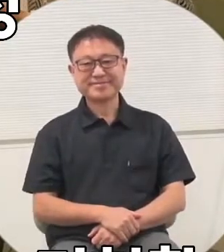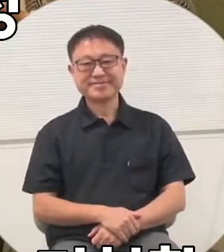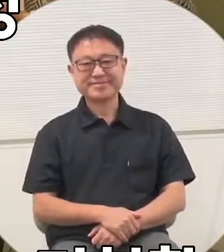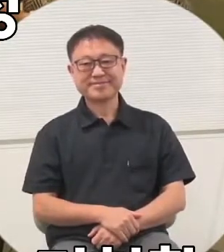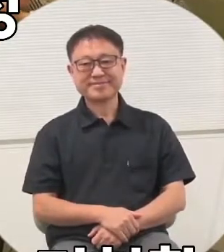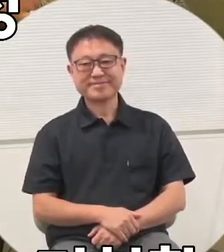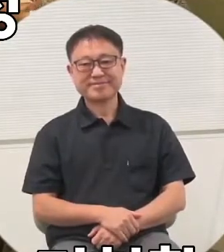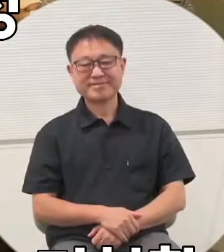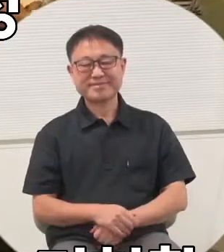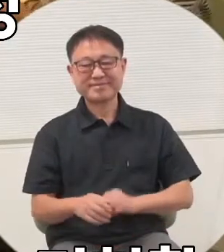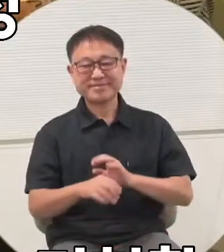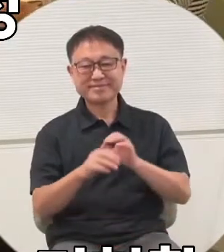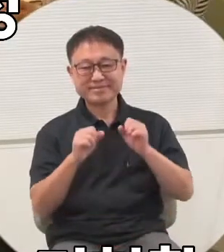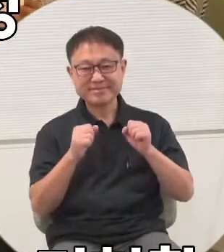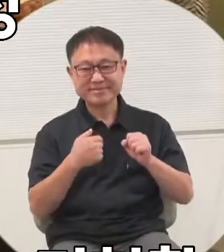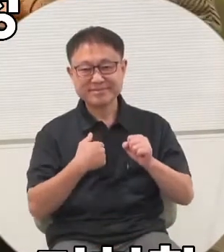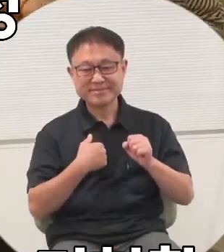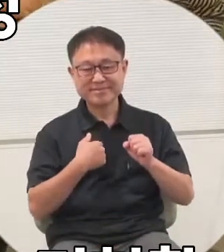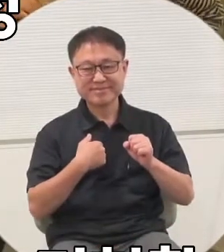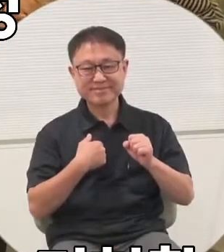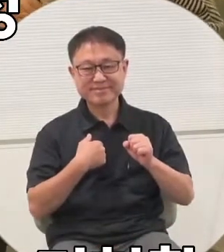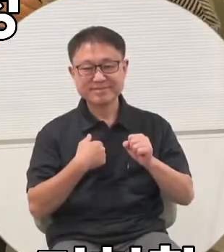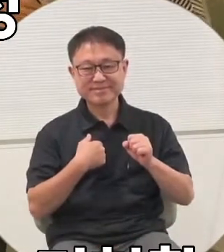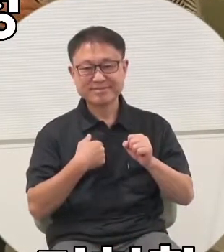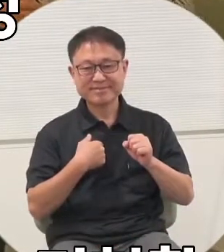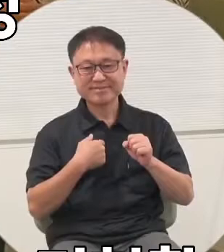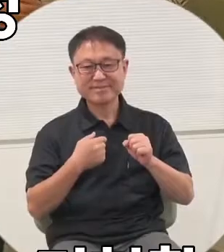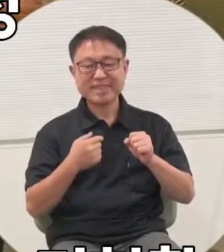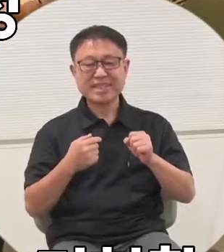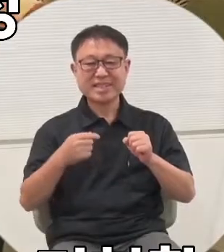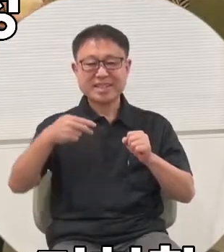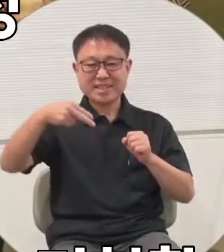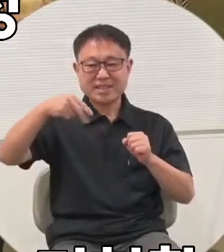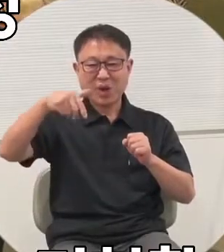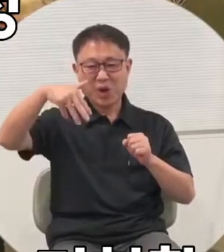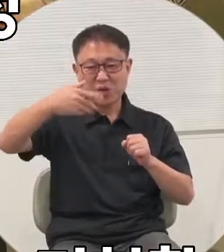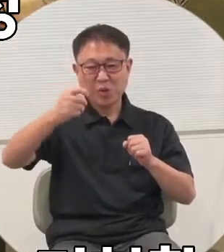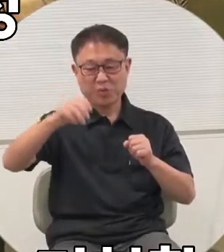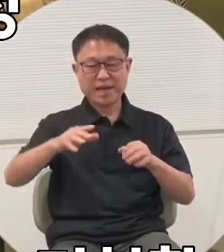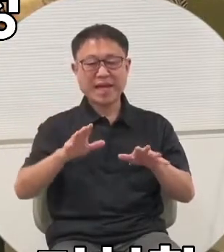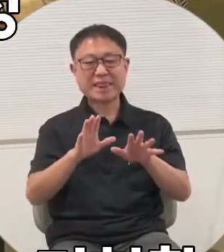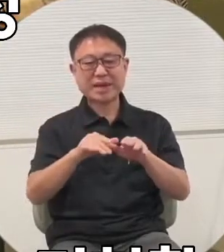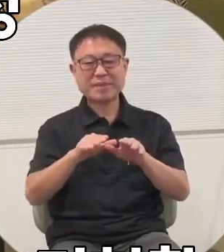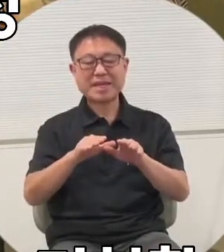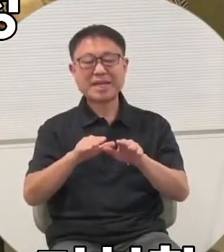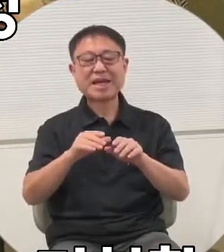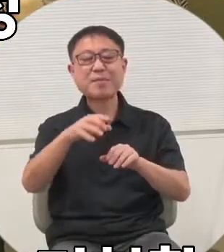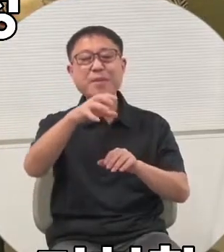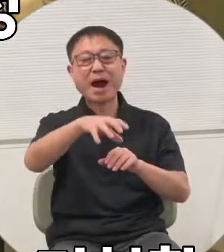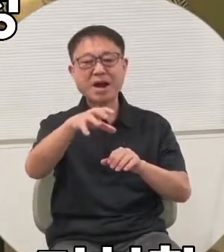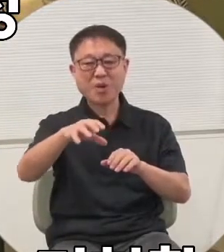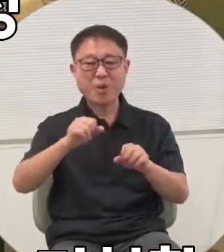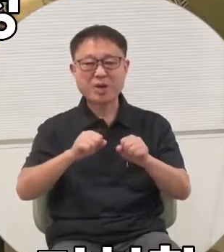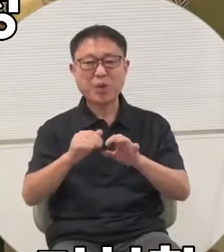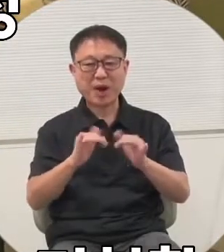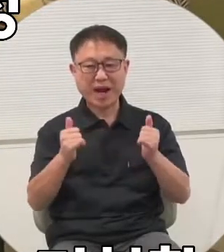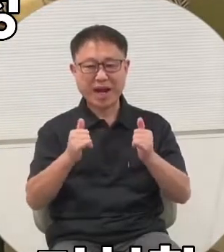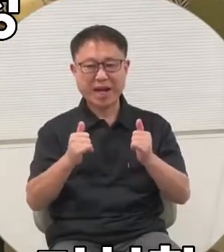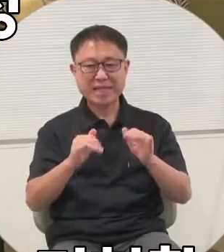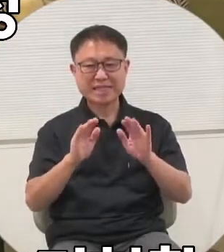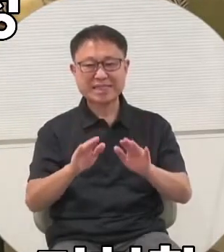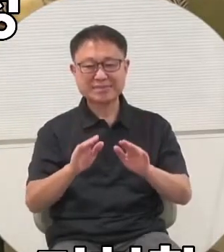계시는 네. 안녕하세요. 저는 서초구의 서초 나비 마을넷에 활동을 하고 있는 마을활동가고요.